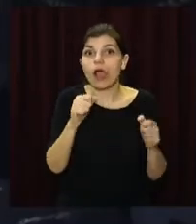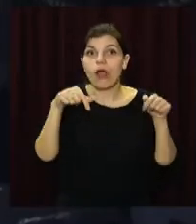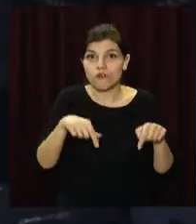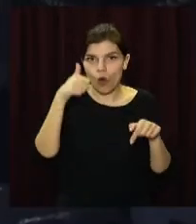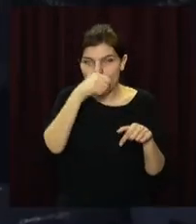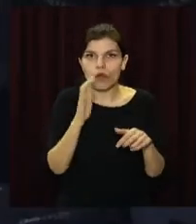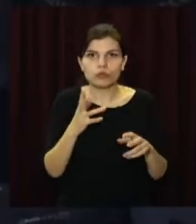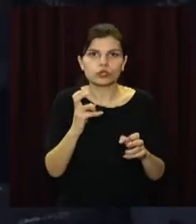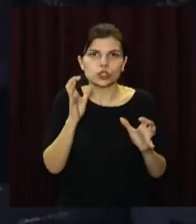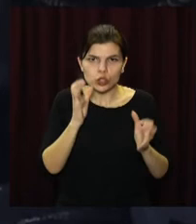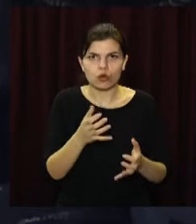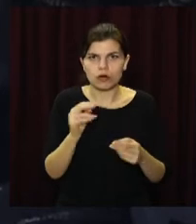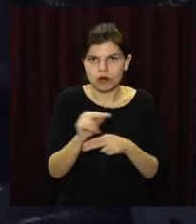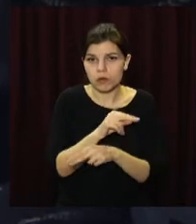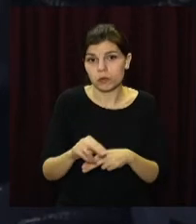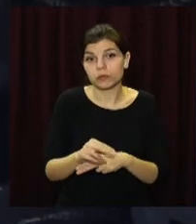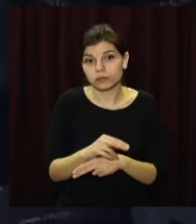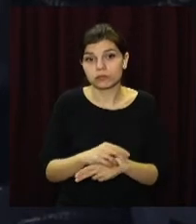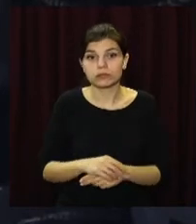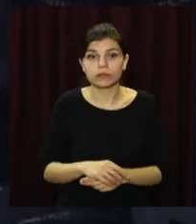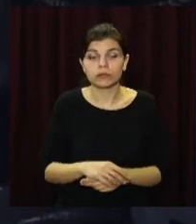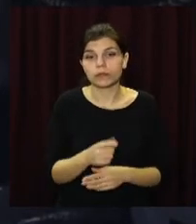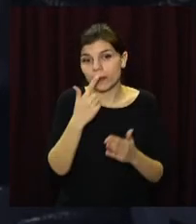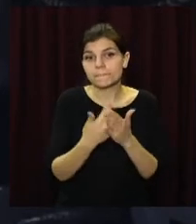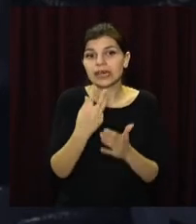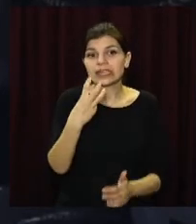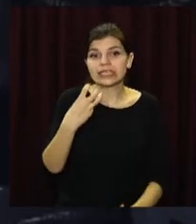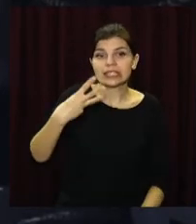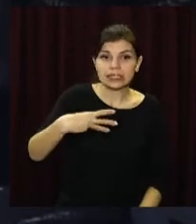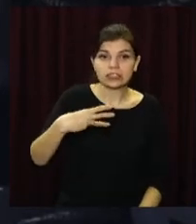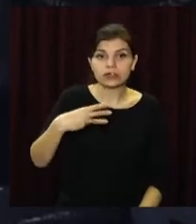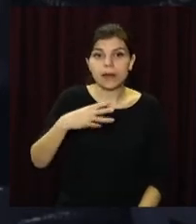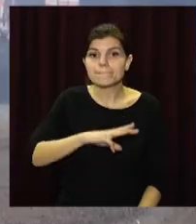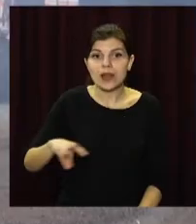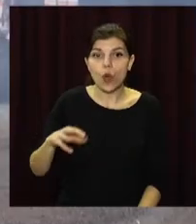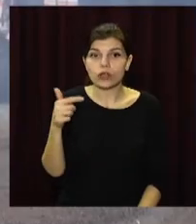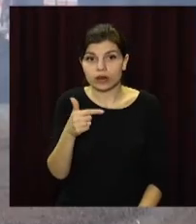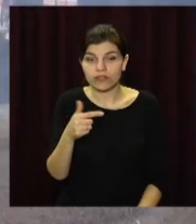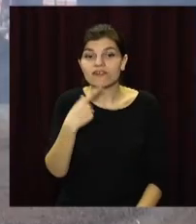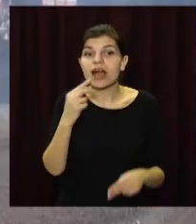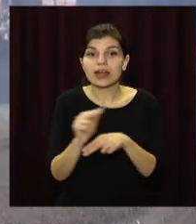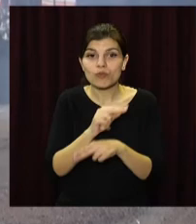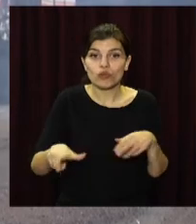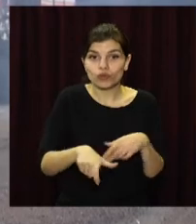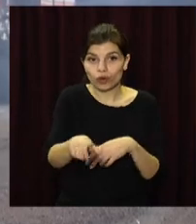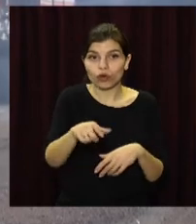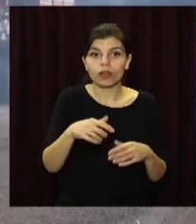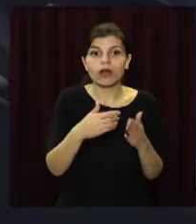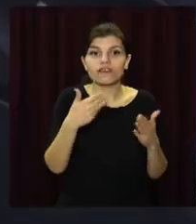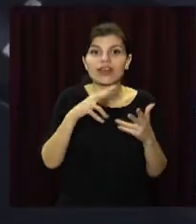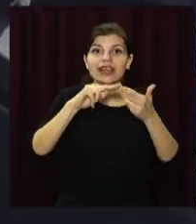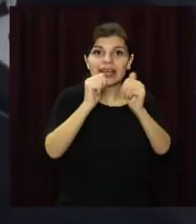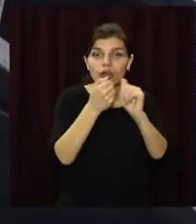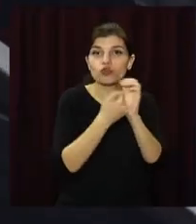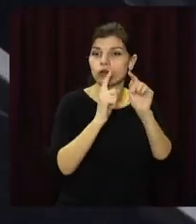Очікувана вартість цієї дороги складала десь 330 мільйонів гривень. Ремонтні роботи автошляху від межі Кам'янського